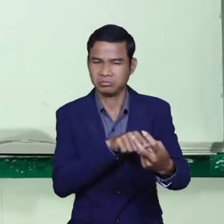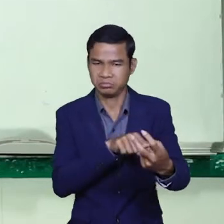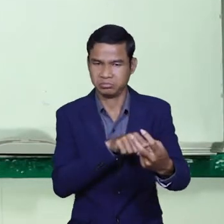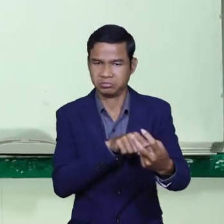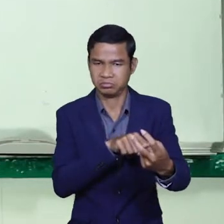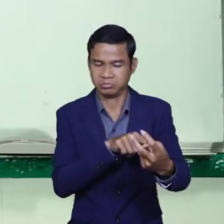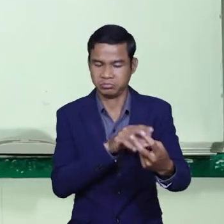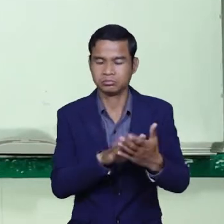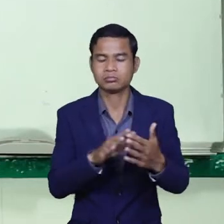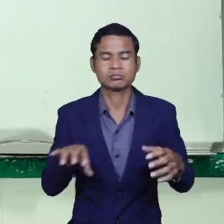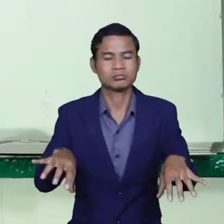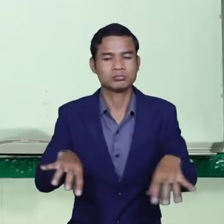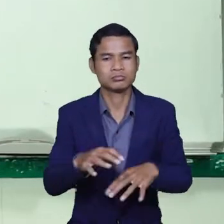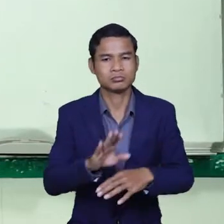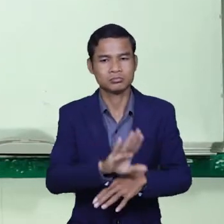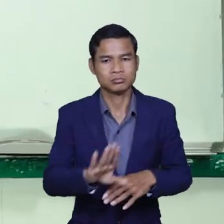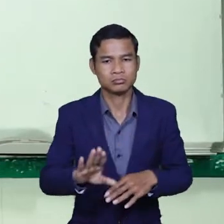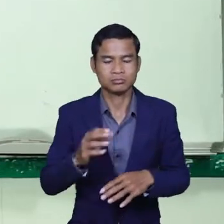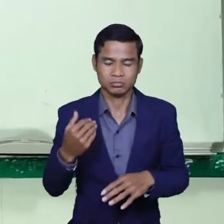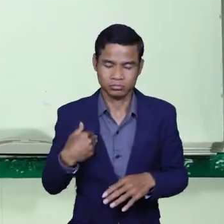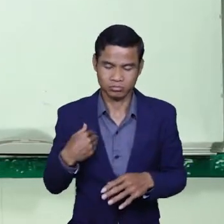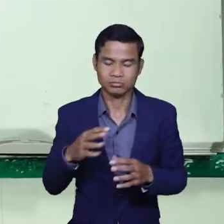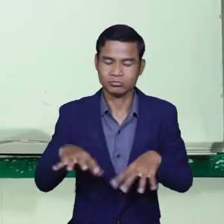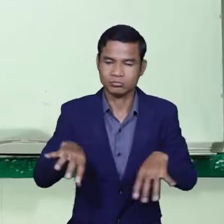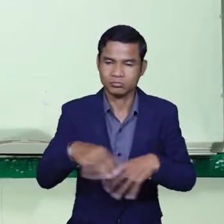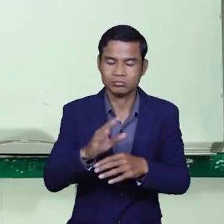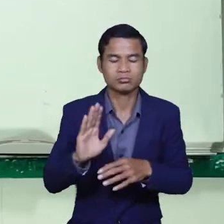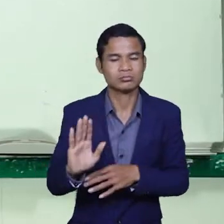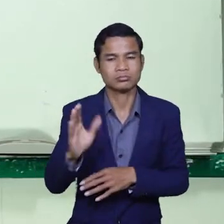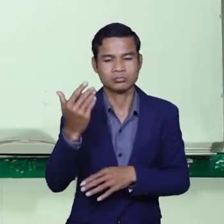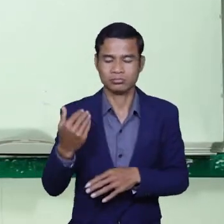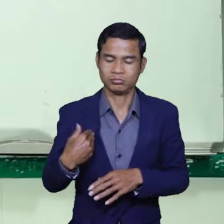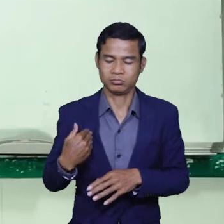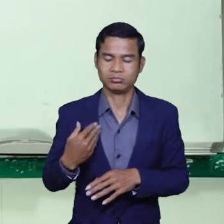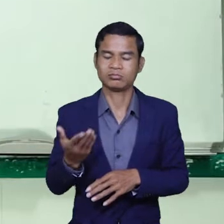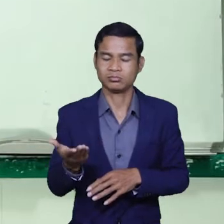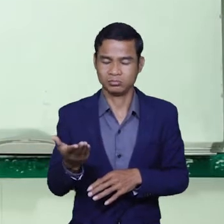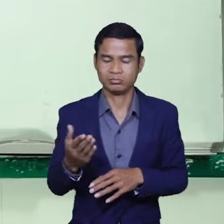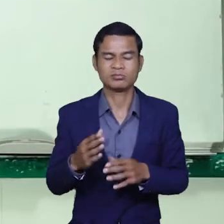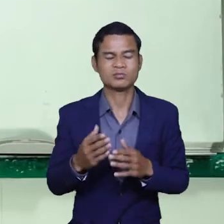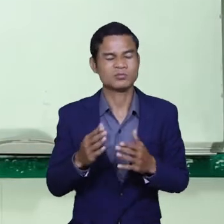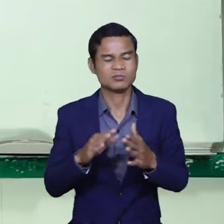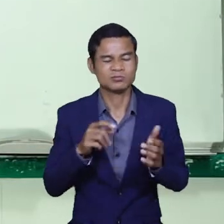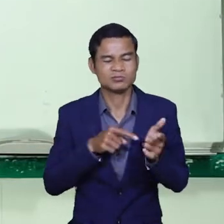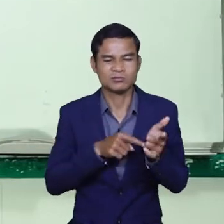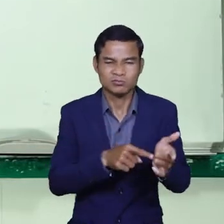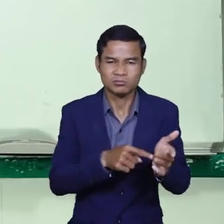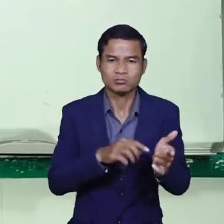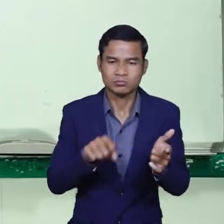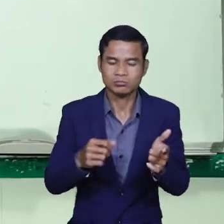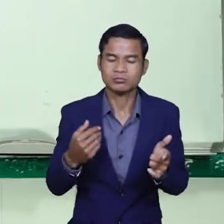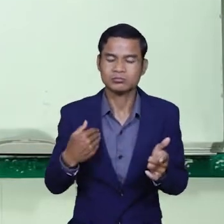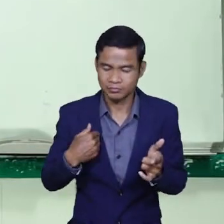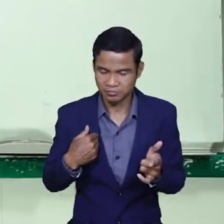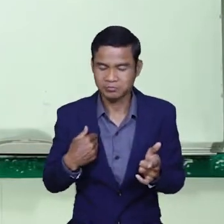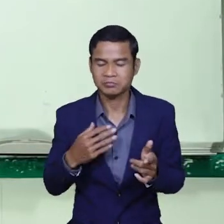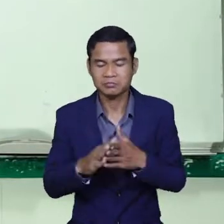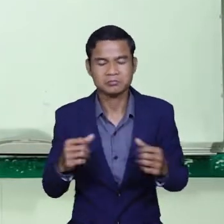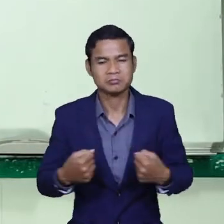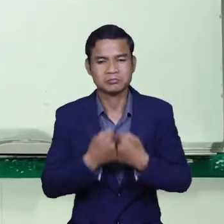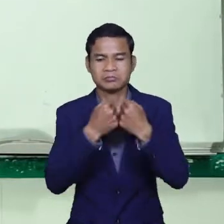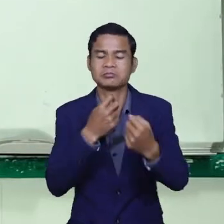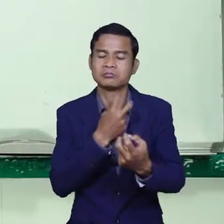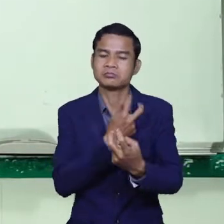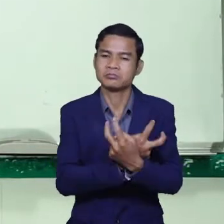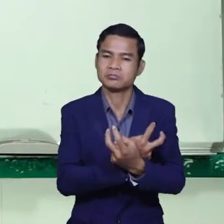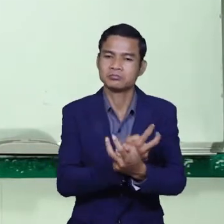សកម្មភាពយើងហ្នឹងណាកូនណាចាសកម្មភាពខ្លះចាគឺអាចបង្កឲ្យមានចាគ្រោះថ្នាក់ចាដល់ឆ្អឹងចាអញ្ចឹងតើ